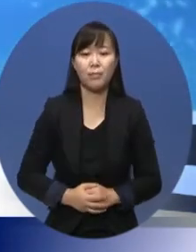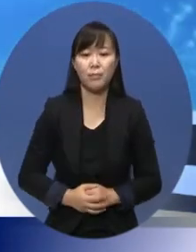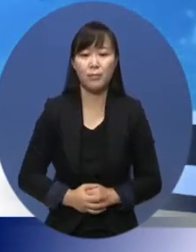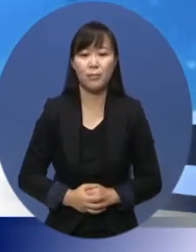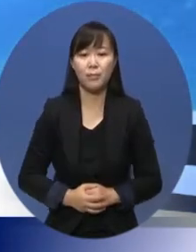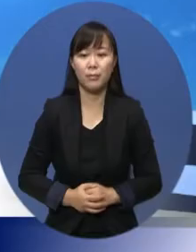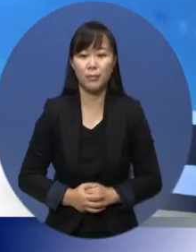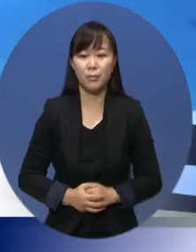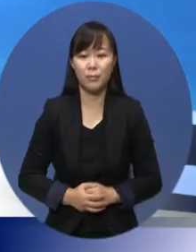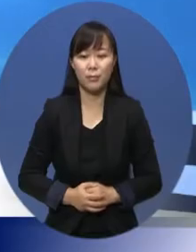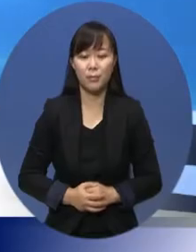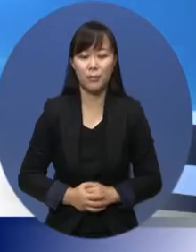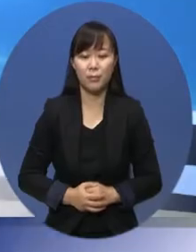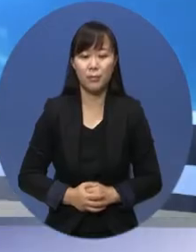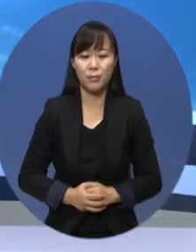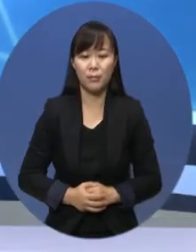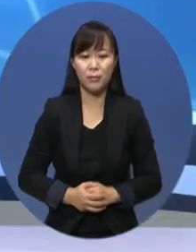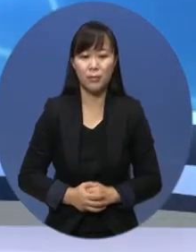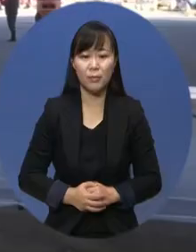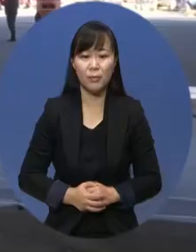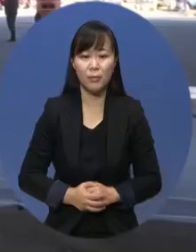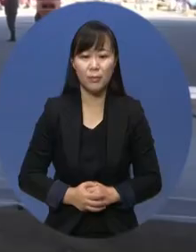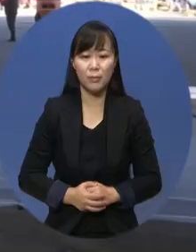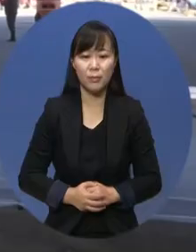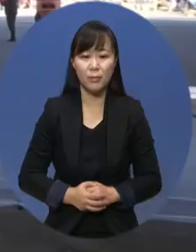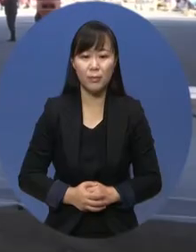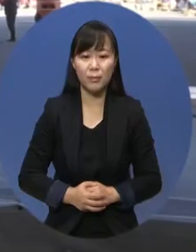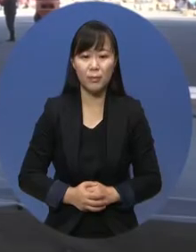보도에 정서희 기자입니다.